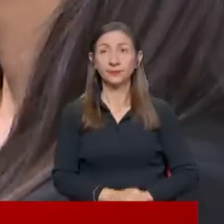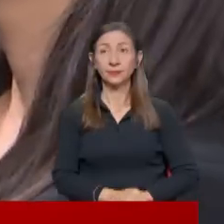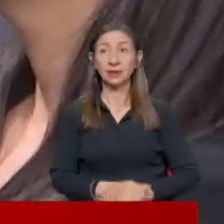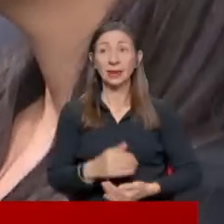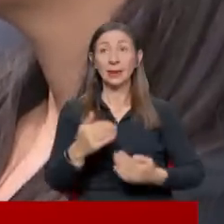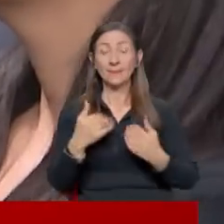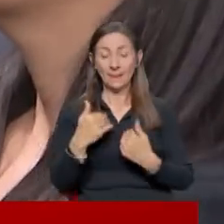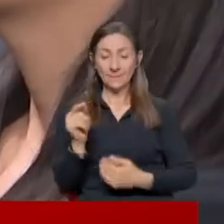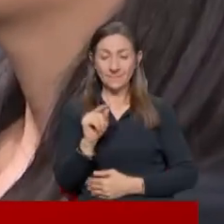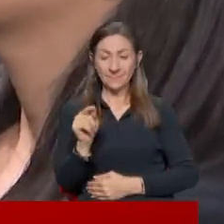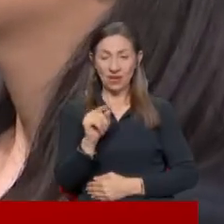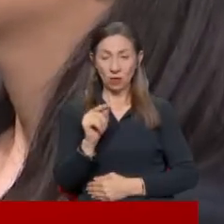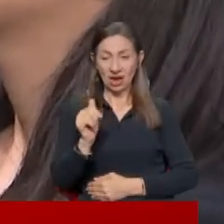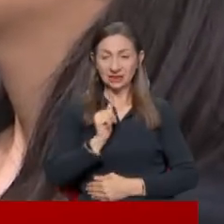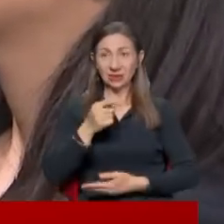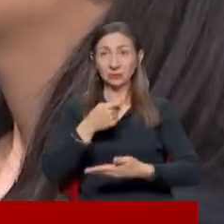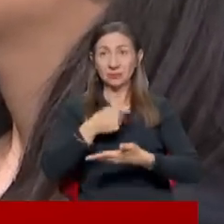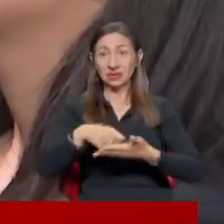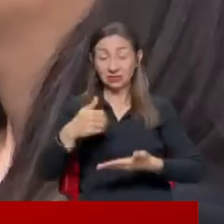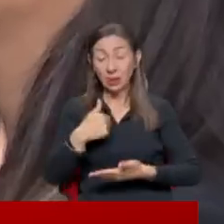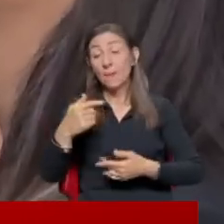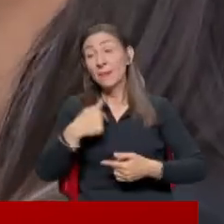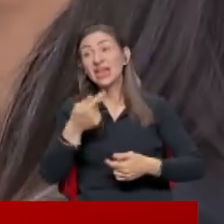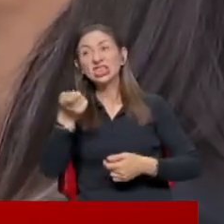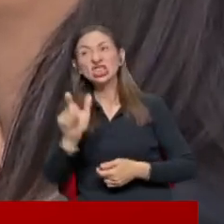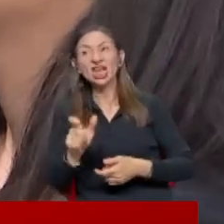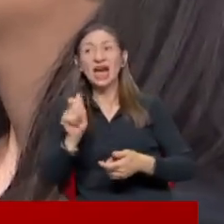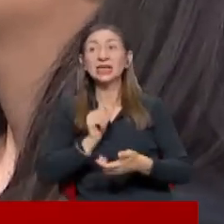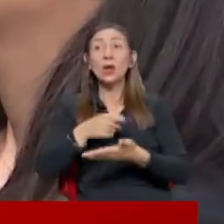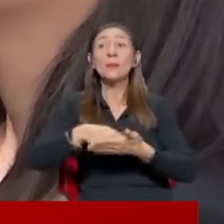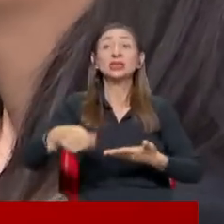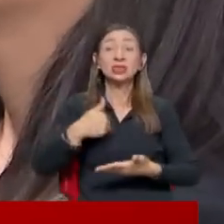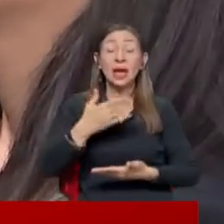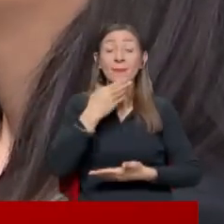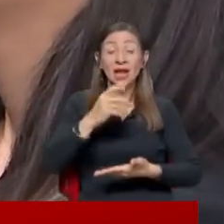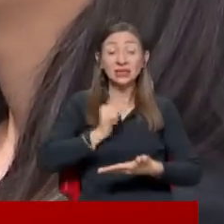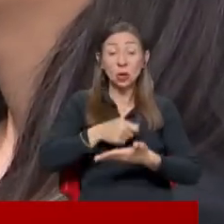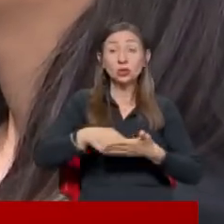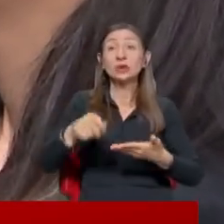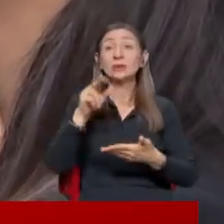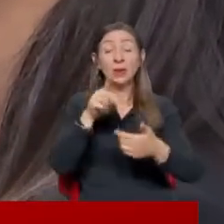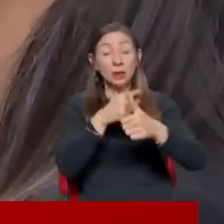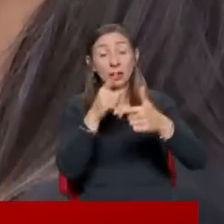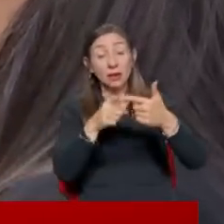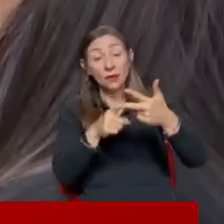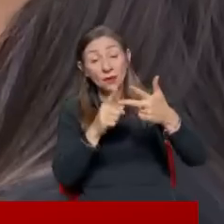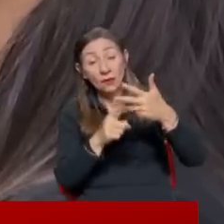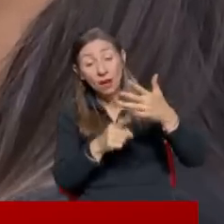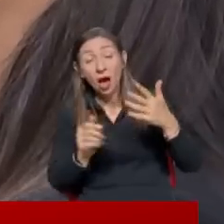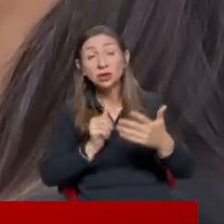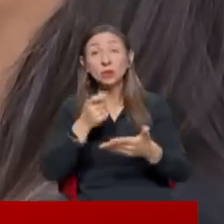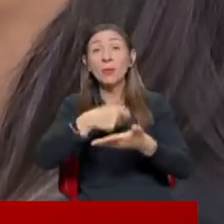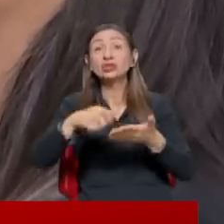Ben memur asgari ücretlisiyim. Ben işçi asgari ücretlisiyim. Ben emekli asgari ücretlisiyim gibi bir farklı